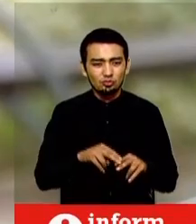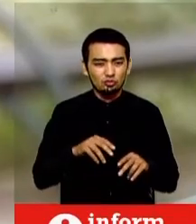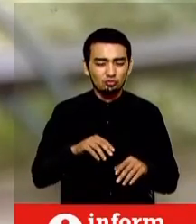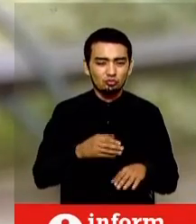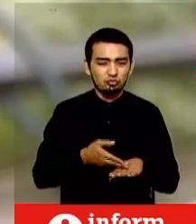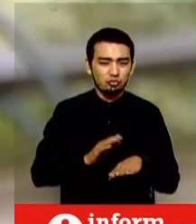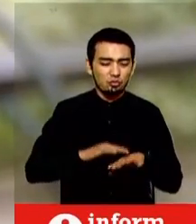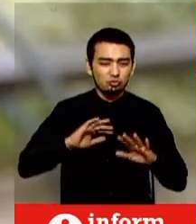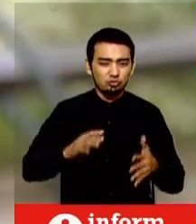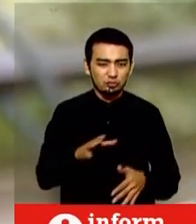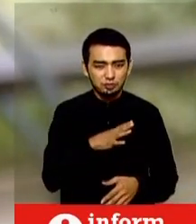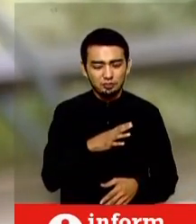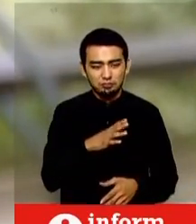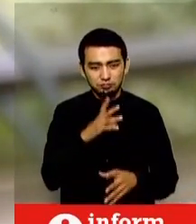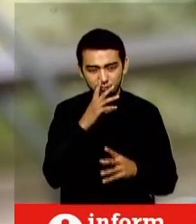случаи в плане